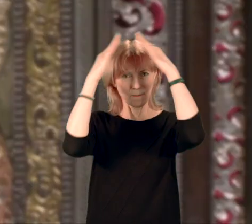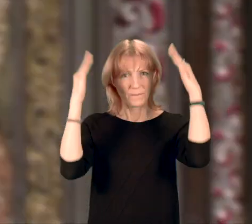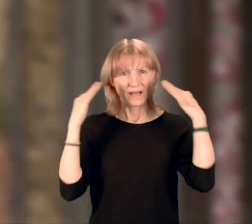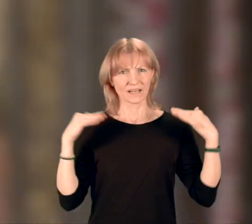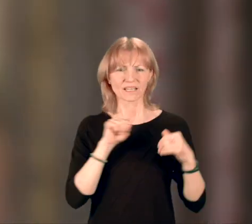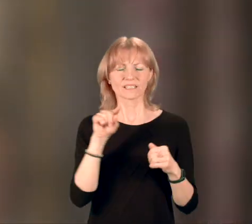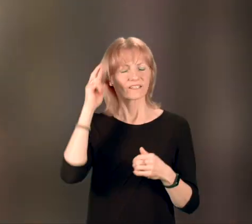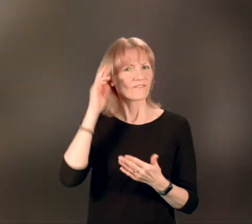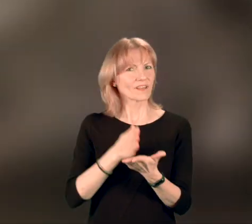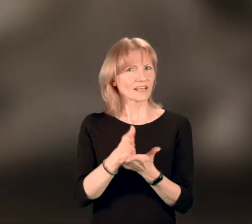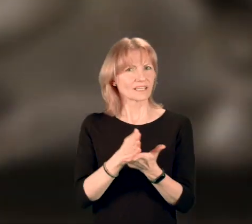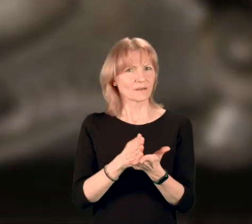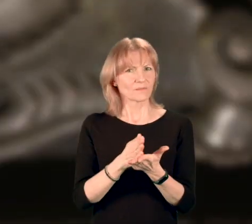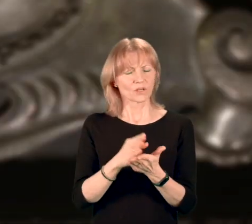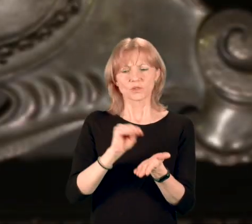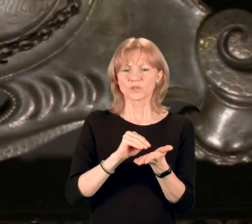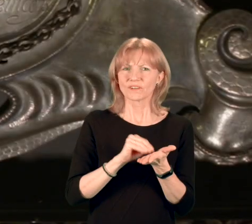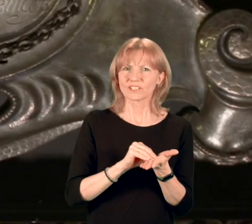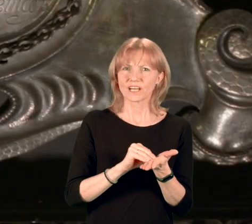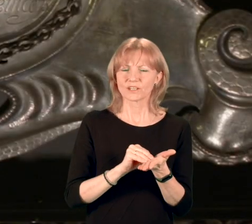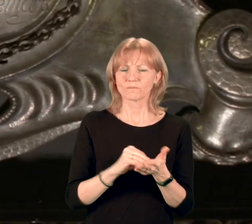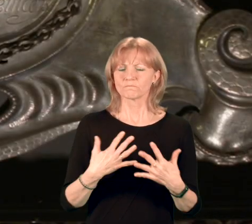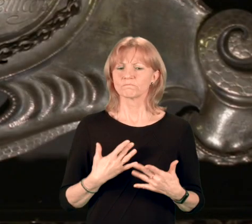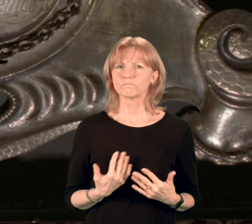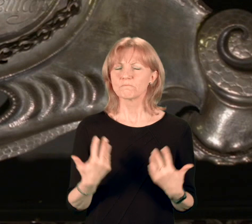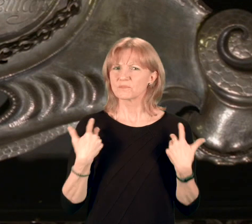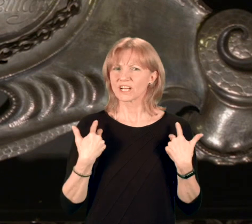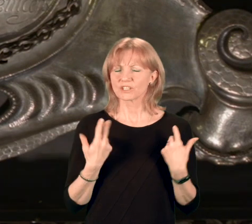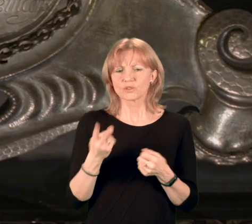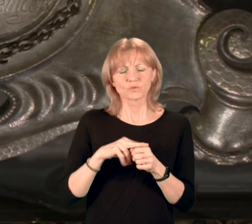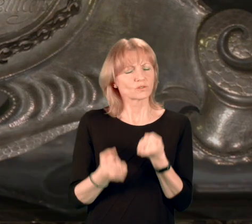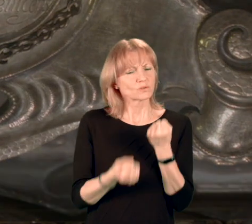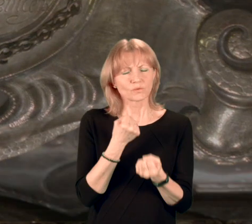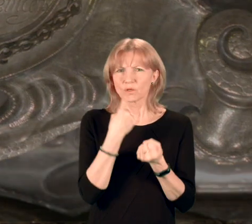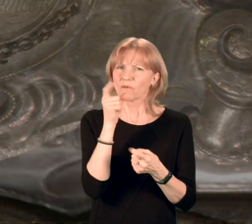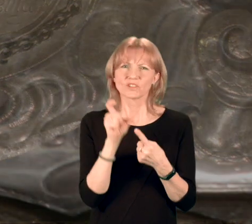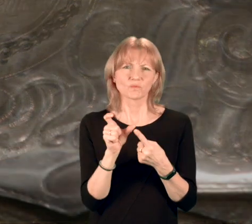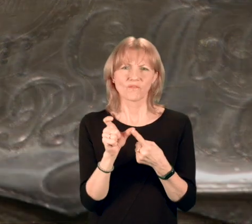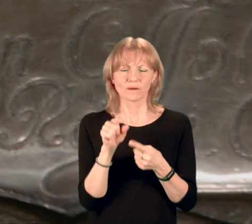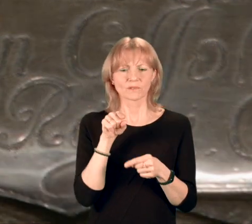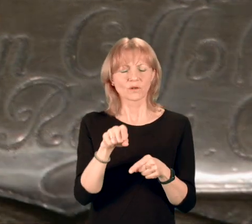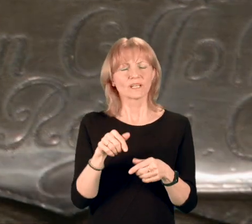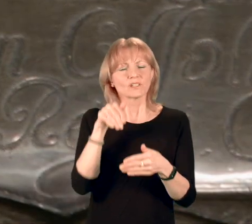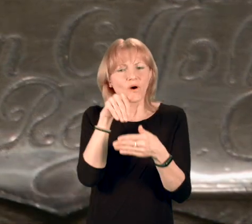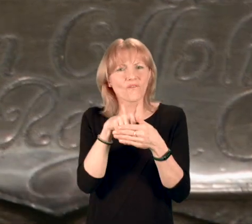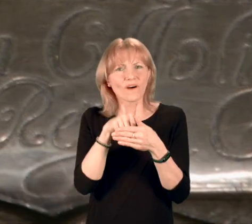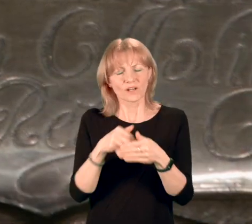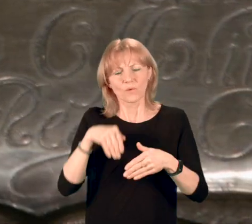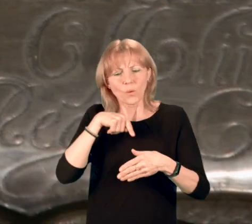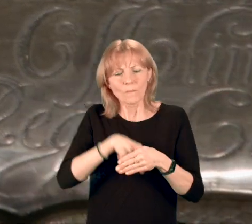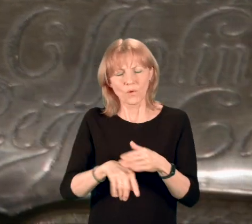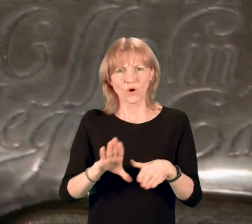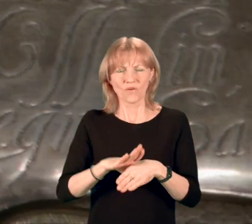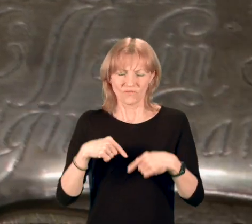czcicielami. Doświadczają oni przeżyć, które trudno wyrazić słowami i które zachowują głęboko w skarbcu własnego